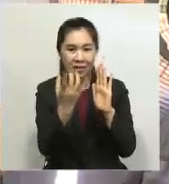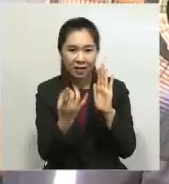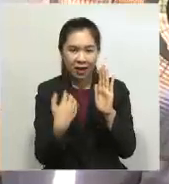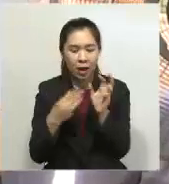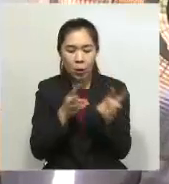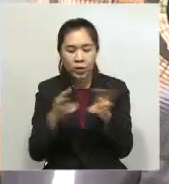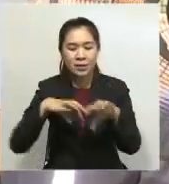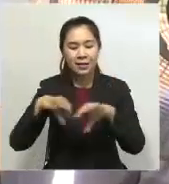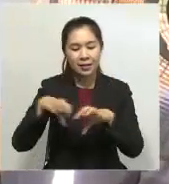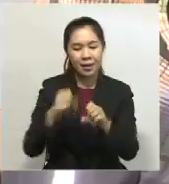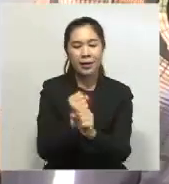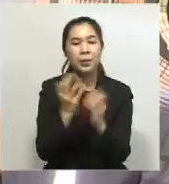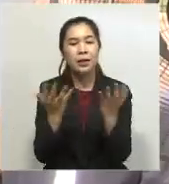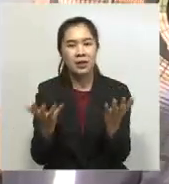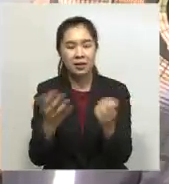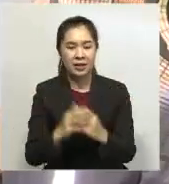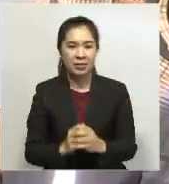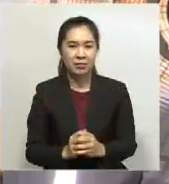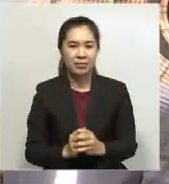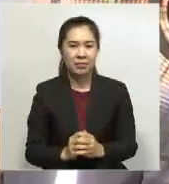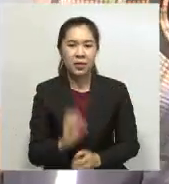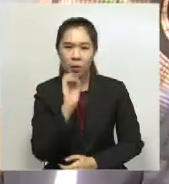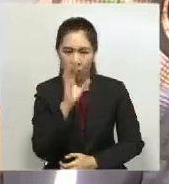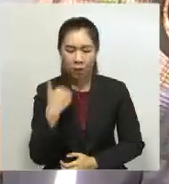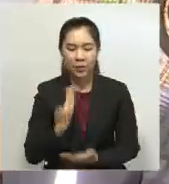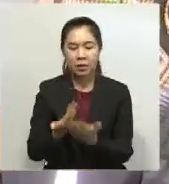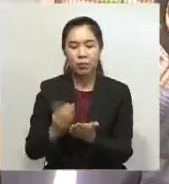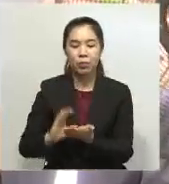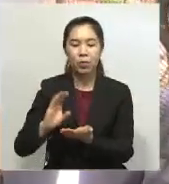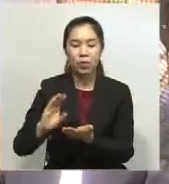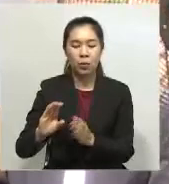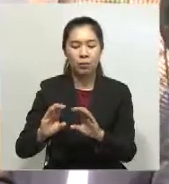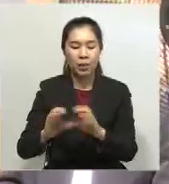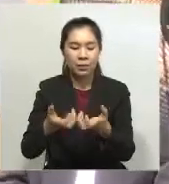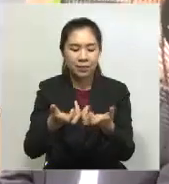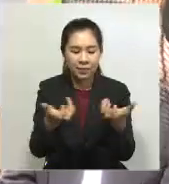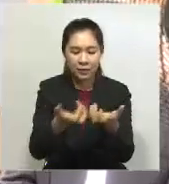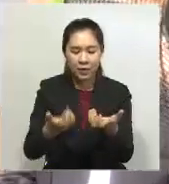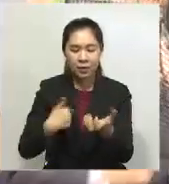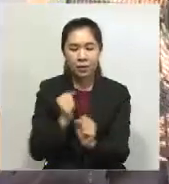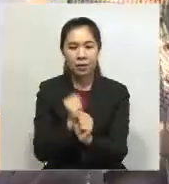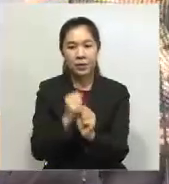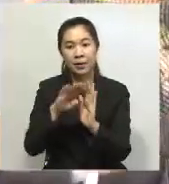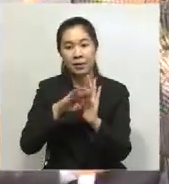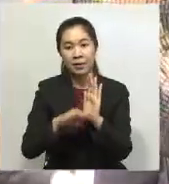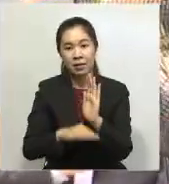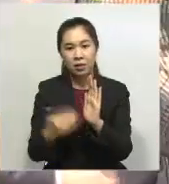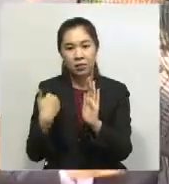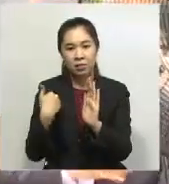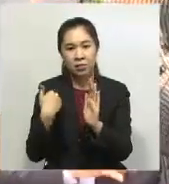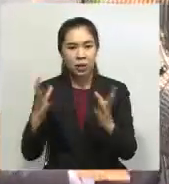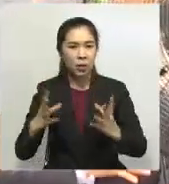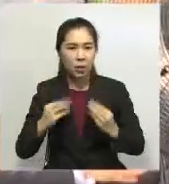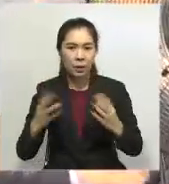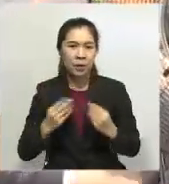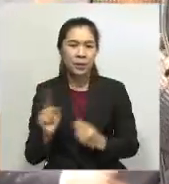ธีบริหารจัดการอย่างไรนะซึ่งวันนี้เราผมบอกแล้วมีงบหลายงบนะเพราะฉะนั้นก็ต้องไปดูที่ว่าในการทำงานโครงการแต่ละการได้รับการตอบสนองประ